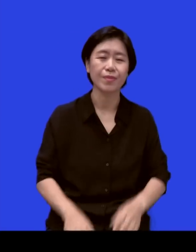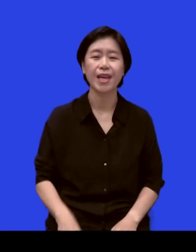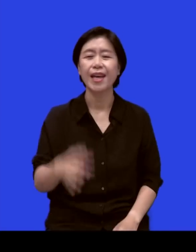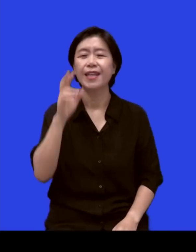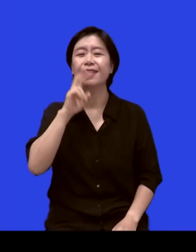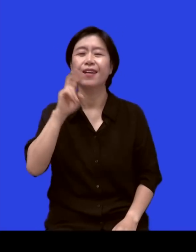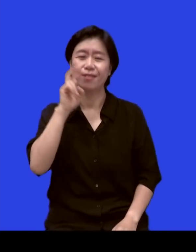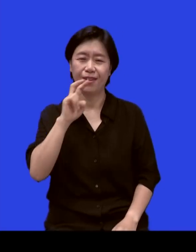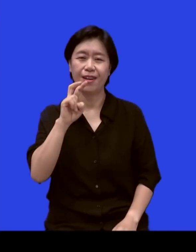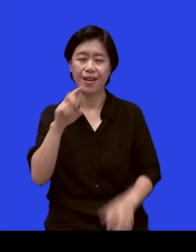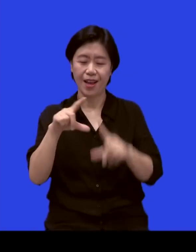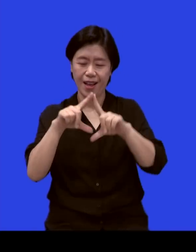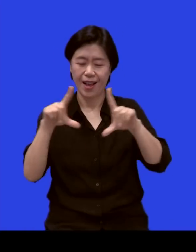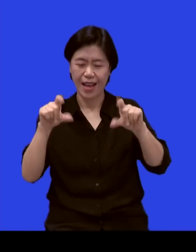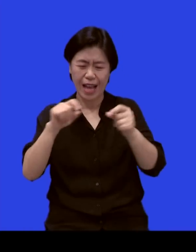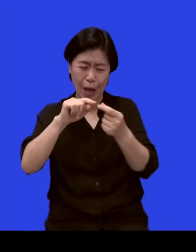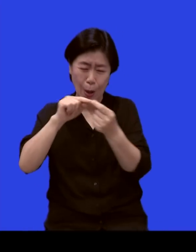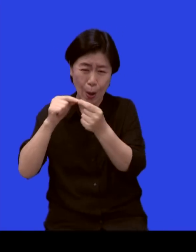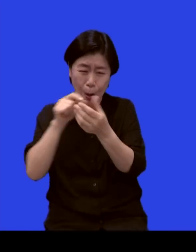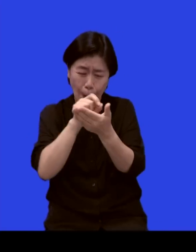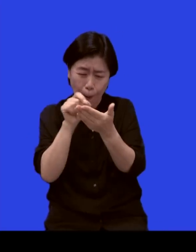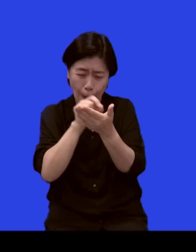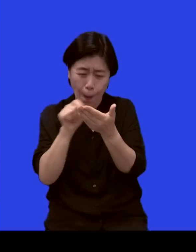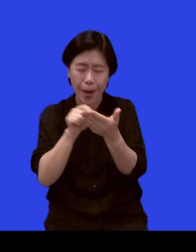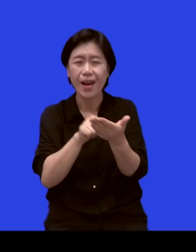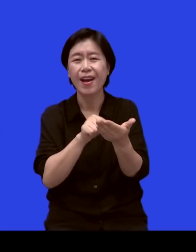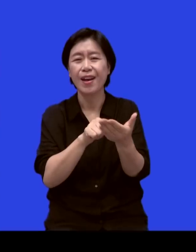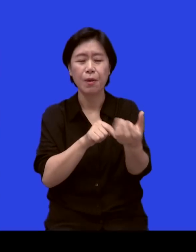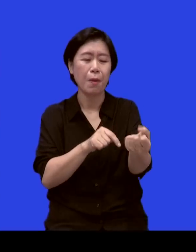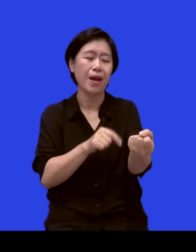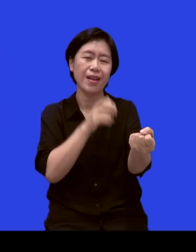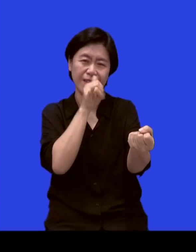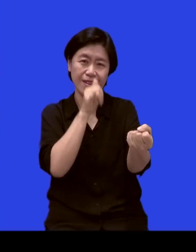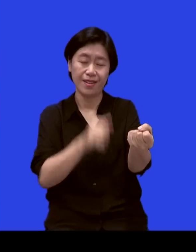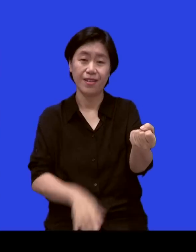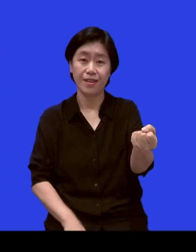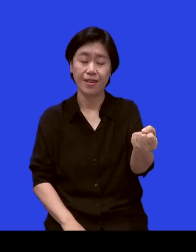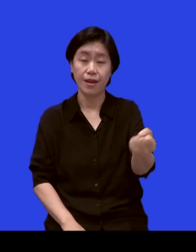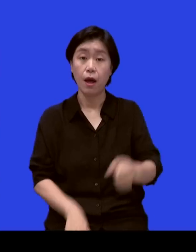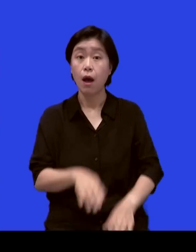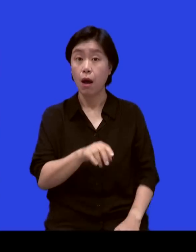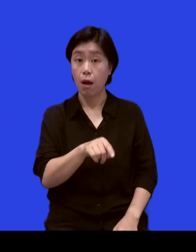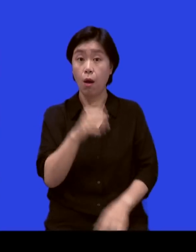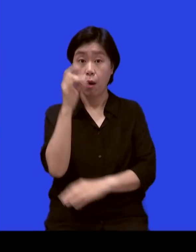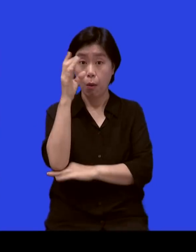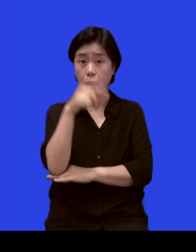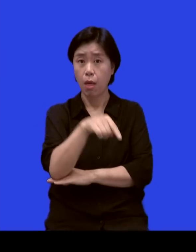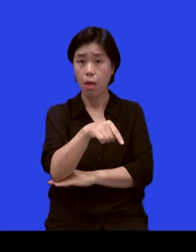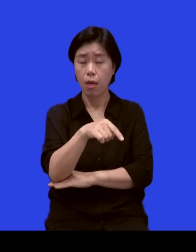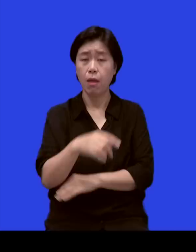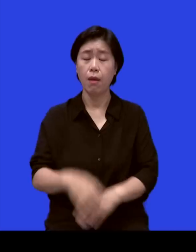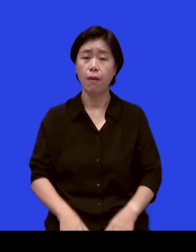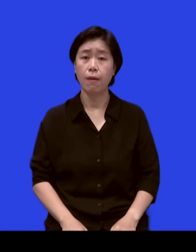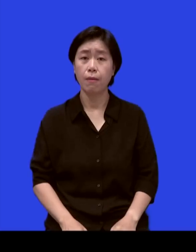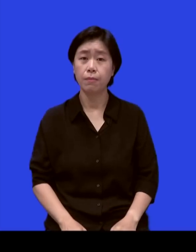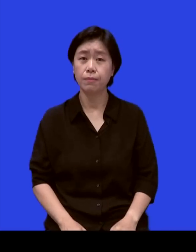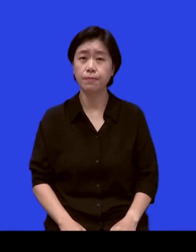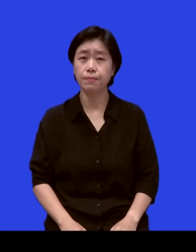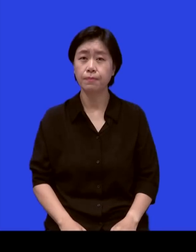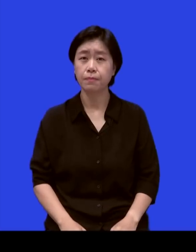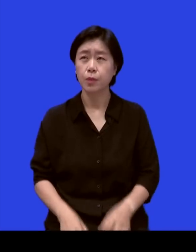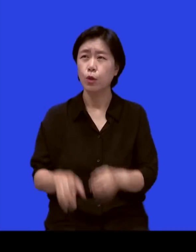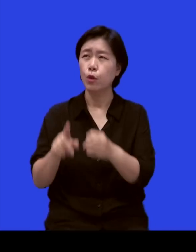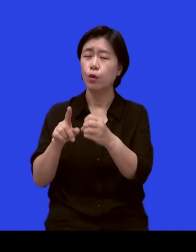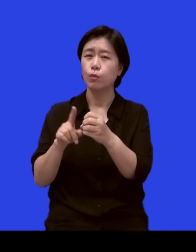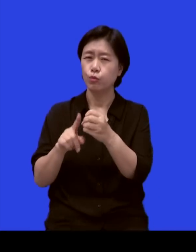이제 계속 처가에 복음을 나름대로 전하고 있었어요. 처가 때가 원래 불신자였어요? 완전 다 그냥 불신자였죠. 그렇다고 막 맹신한